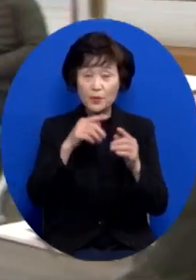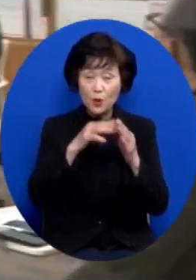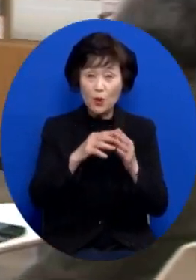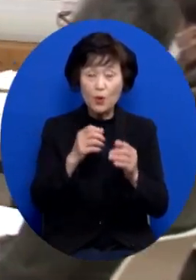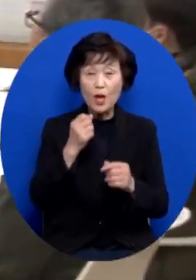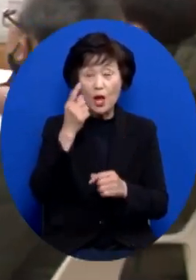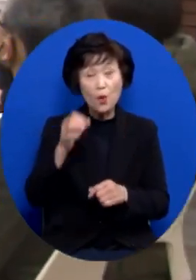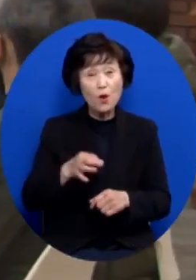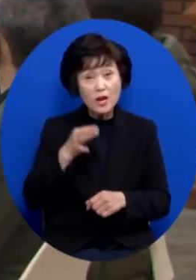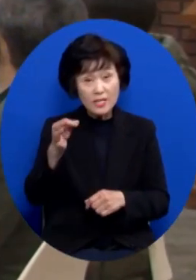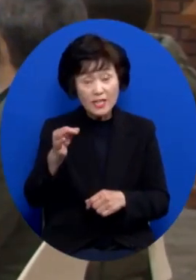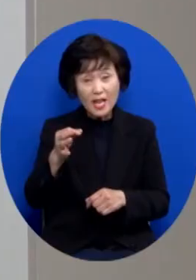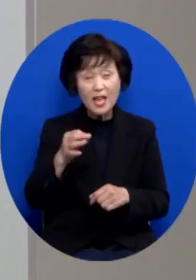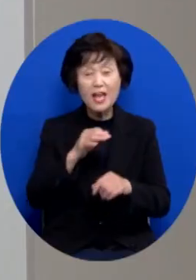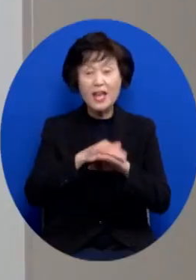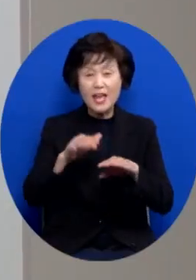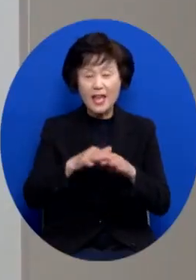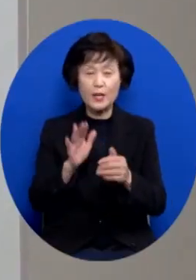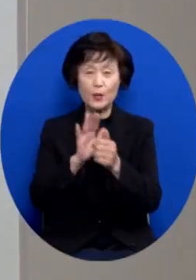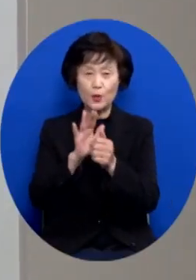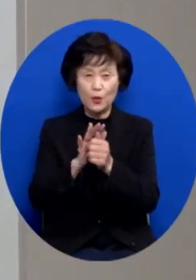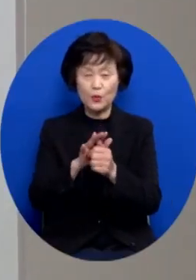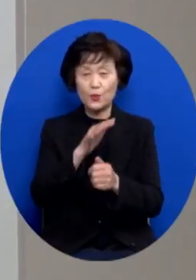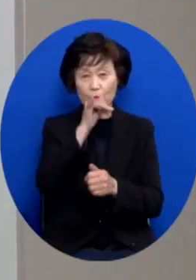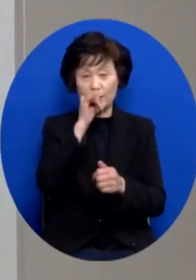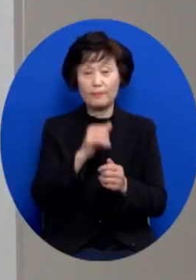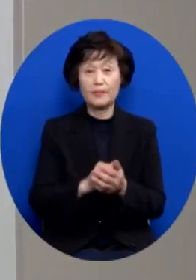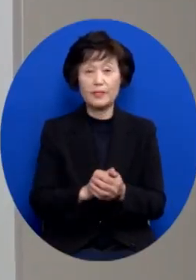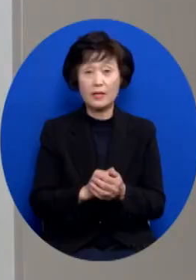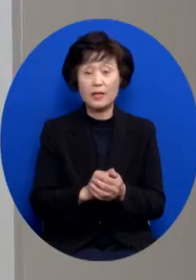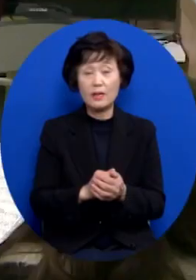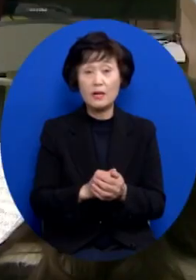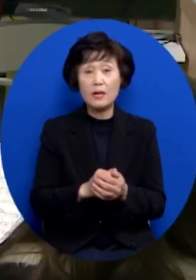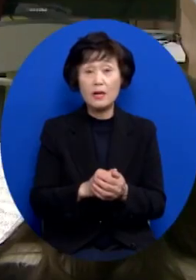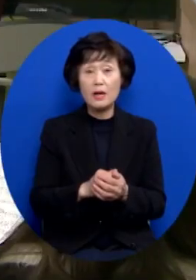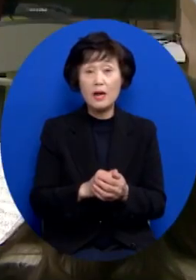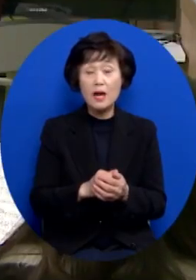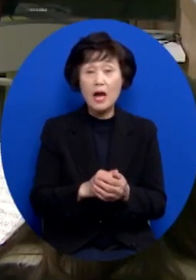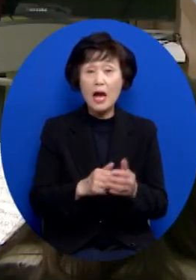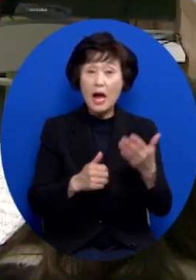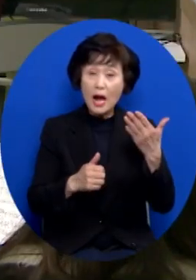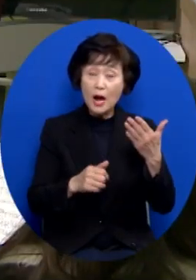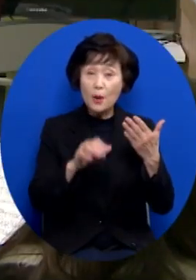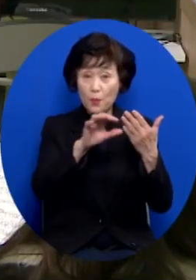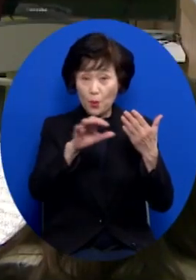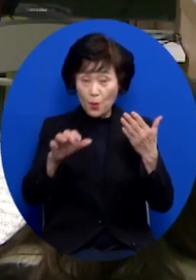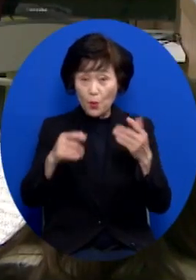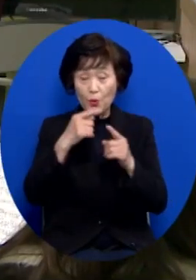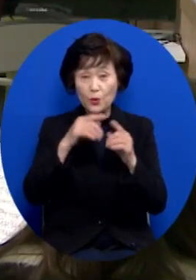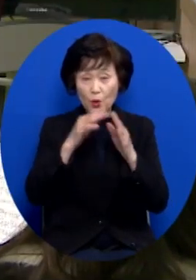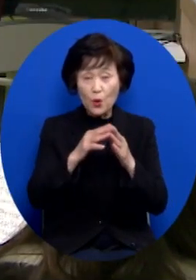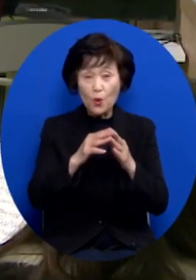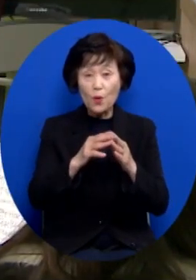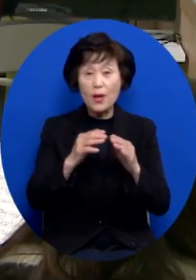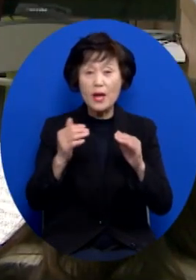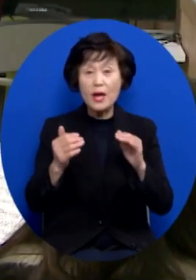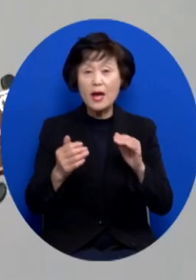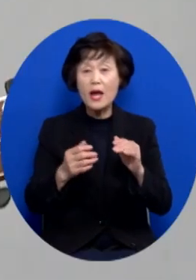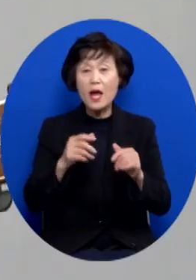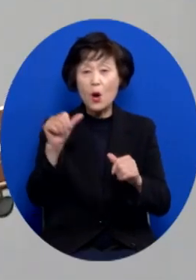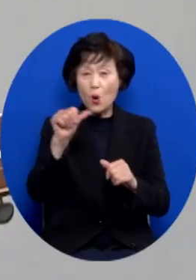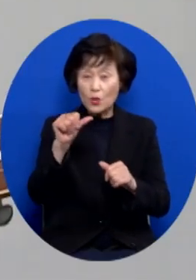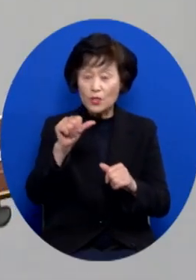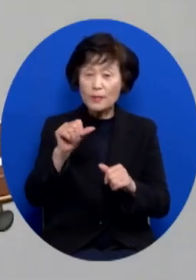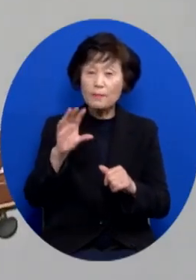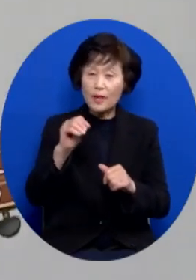발벗고 나섰습니다 월세를 내고 있는 대구지방의 소속 교회 9곳에 최대 각 5천만원씩